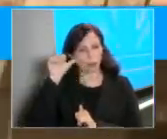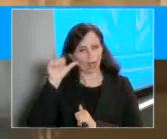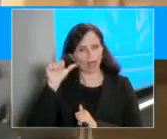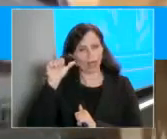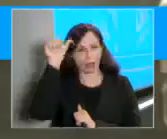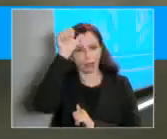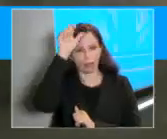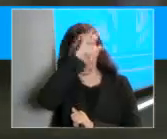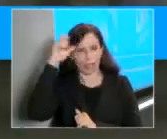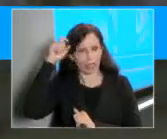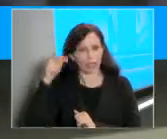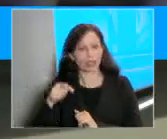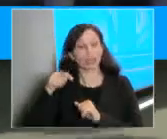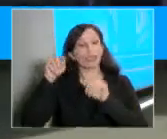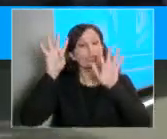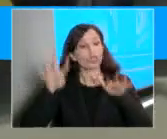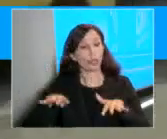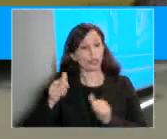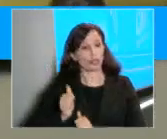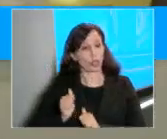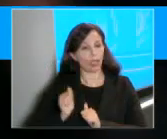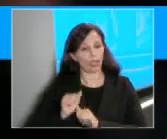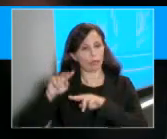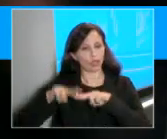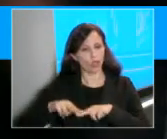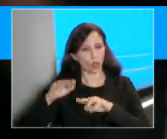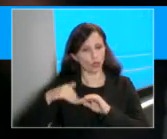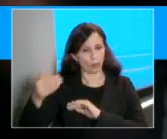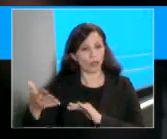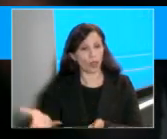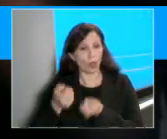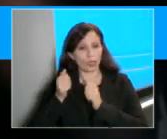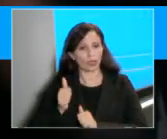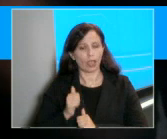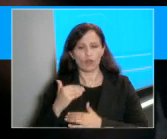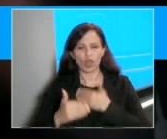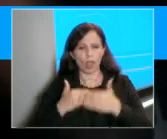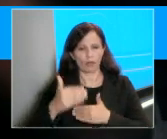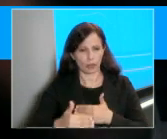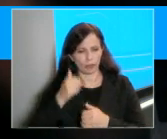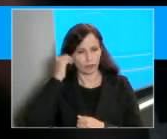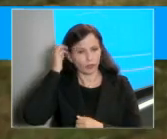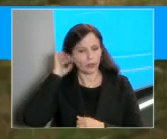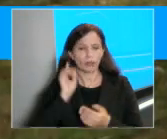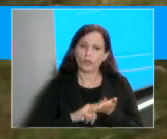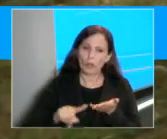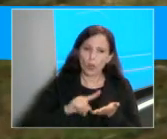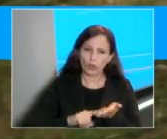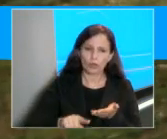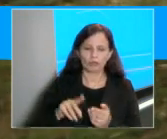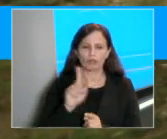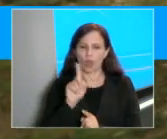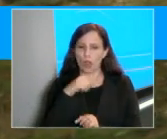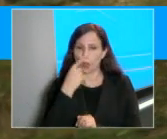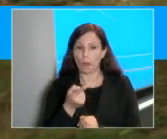בין 8,000 ל-9,000 חיילים במדינה. הוצאת החיילים תתקיים בשלבים לאורך מספר חודשים, אך לא